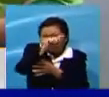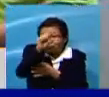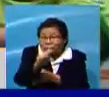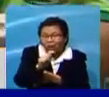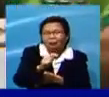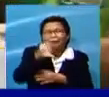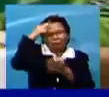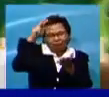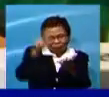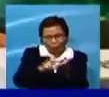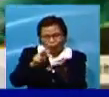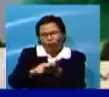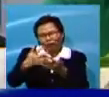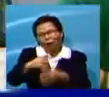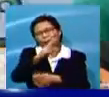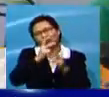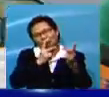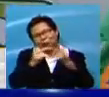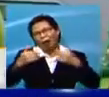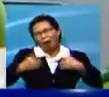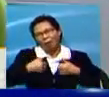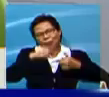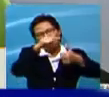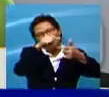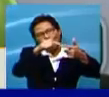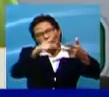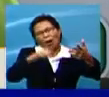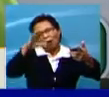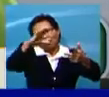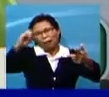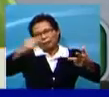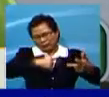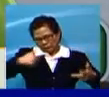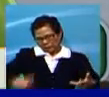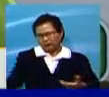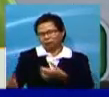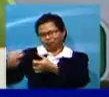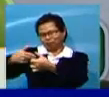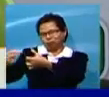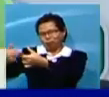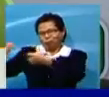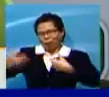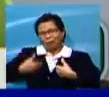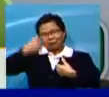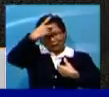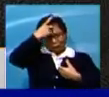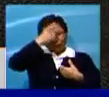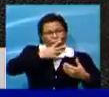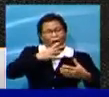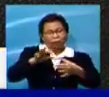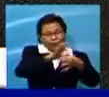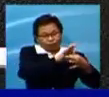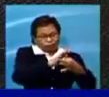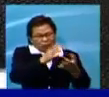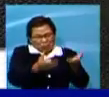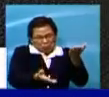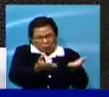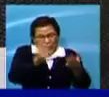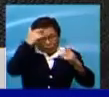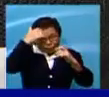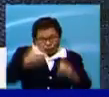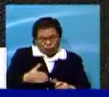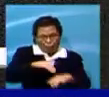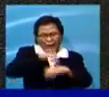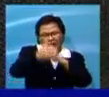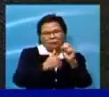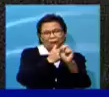beliau mengesahkannya dan berkata terdapat beberapa syarikat China yang lain turut terlibat. Datuk Zakaria berkata kerjasama ini dijangka dapat dimuktamadkan